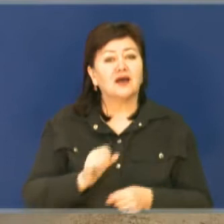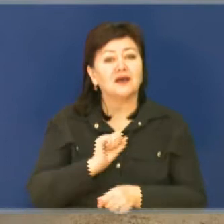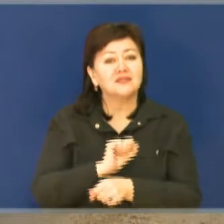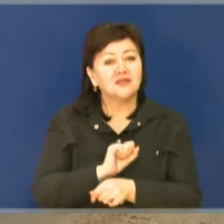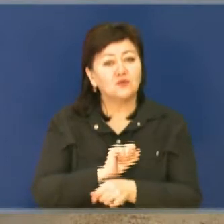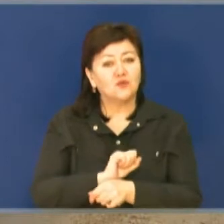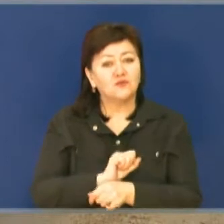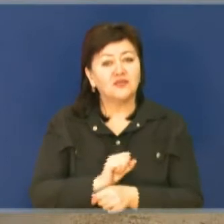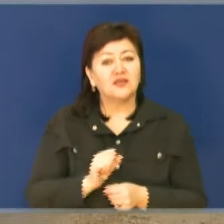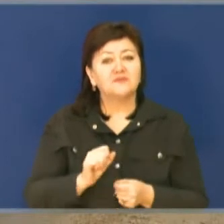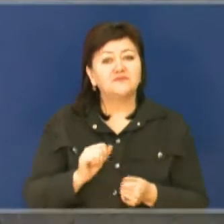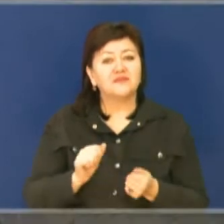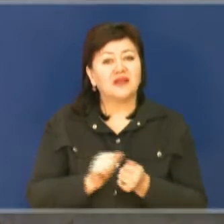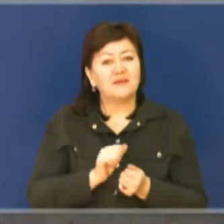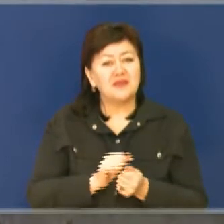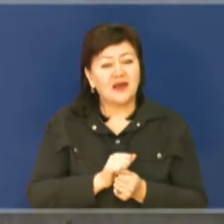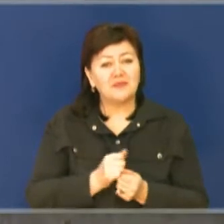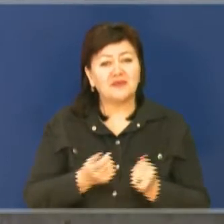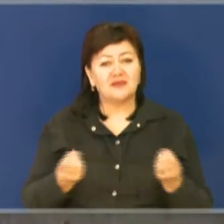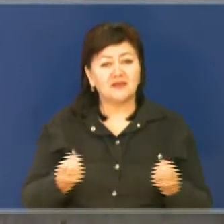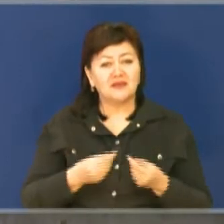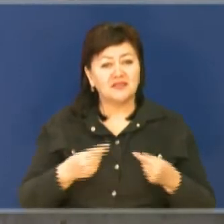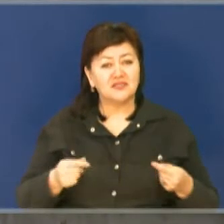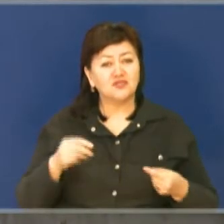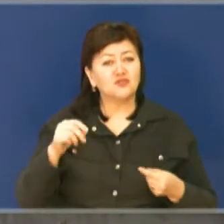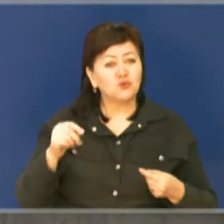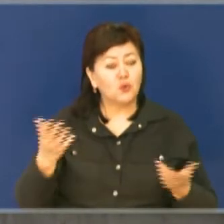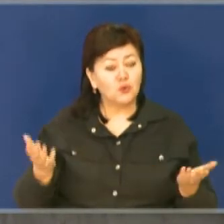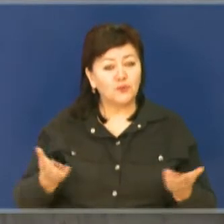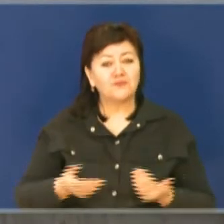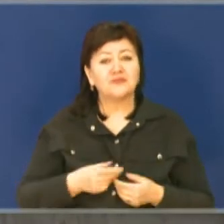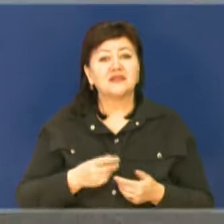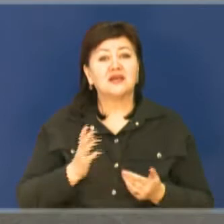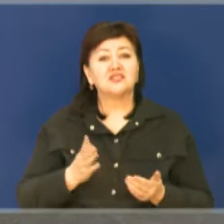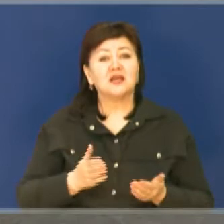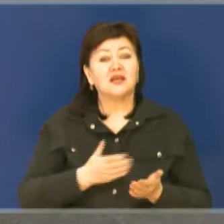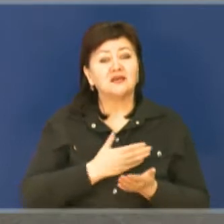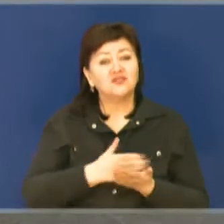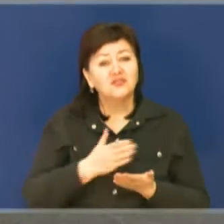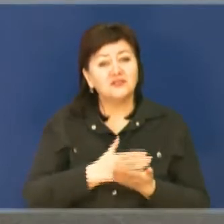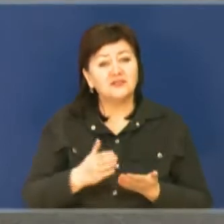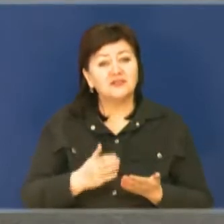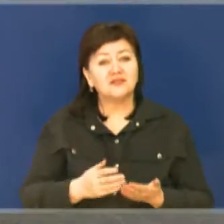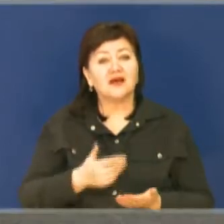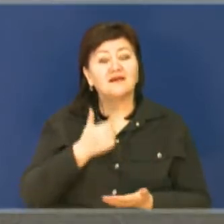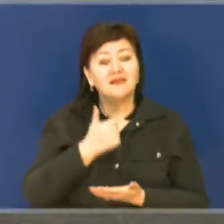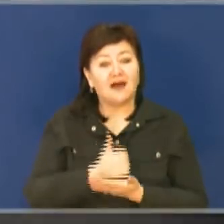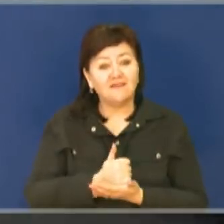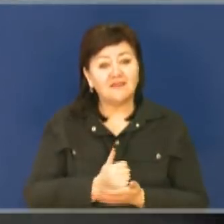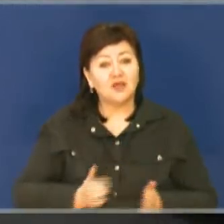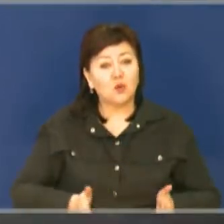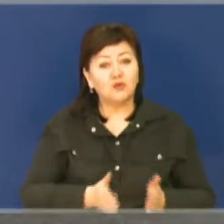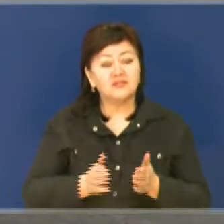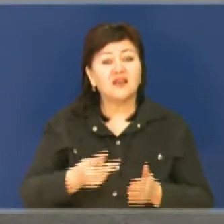инертными материалами. В то же время, пока производится снегоуборка главных магистралей, второстепенные улицы остаются без